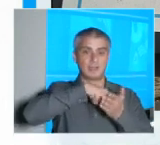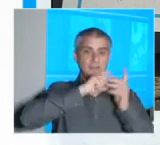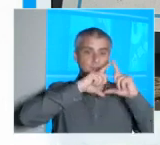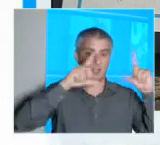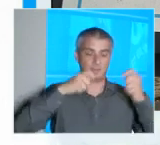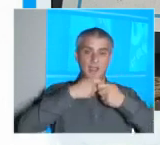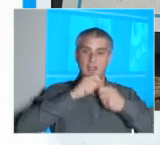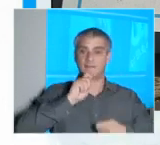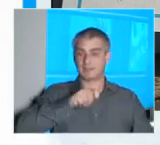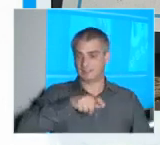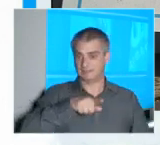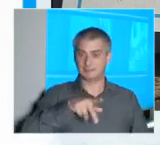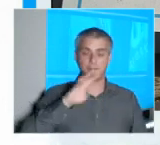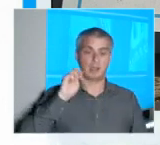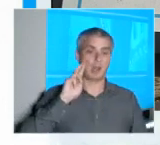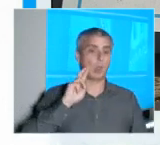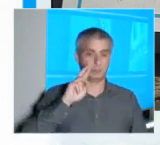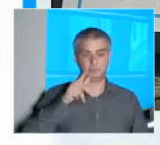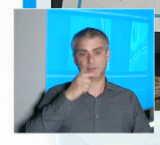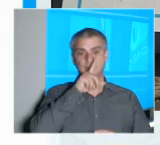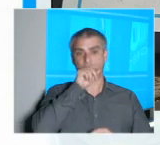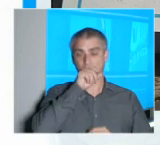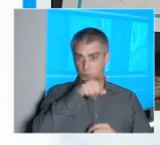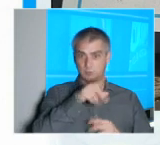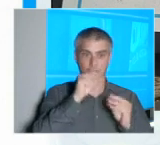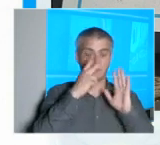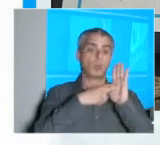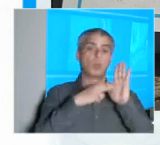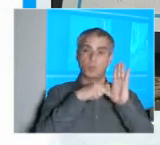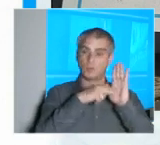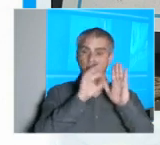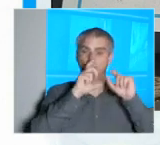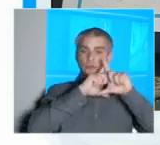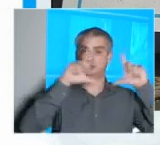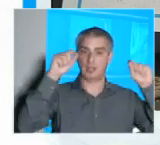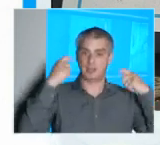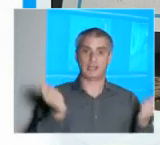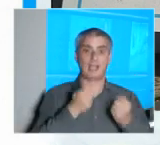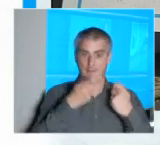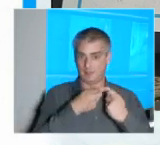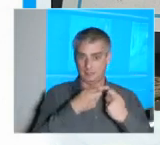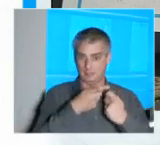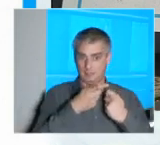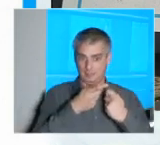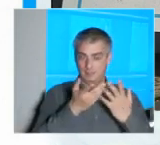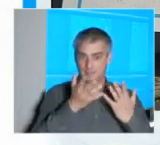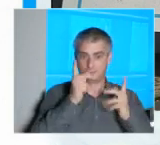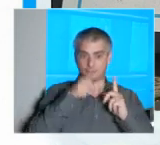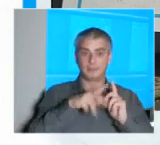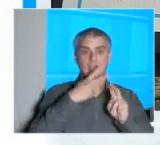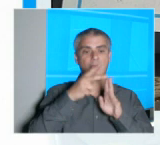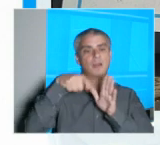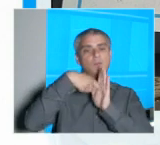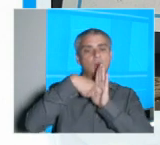אלו. חברת הכנסת מיכל רוזין העלתה אתמול ציוץ עם תמונה של שלט מהקמפיין בתחנת אוטובוס רק